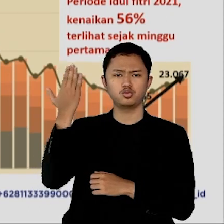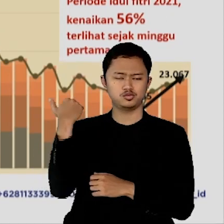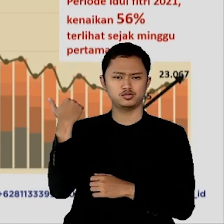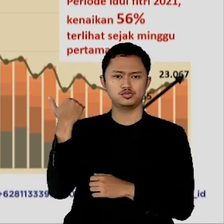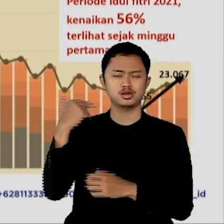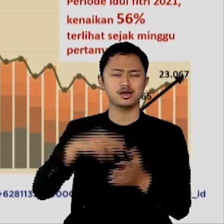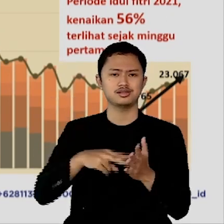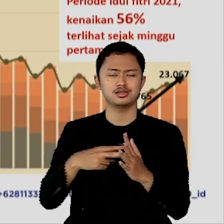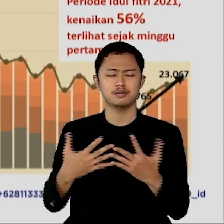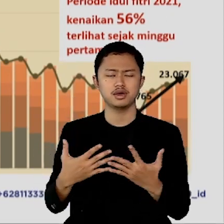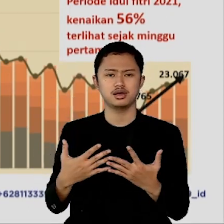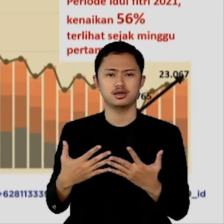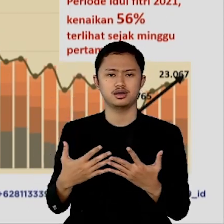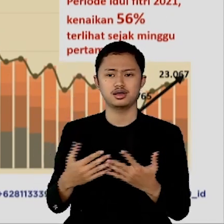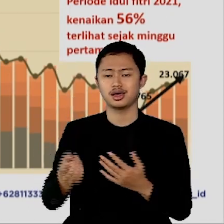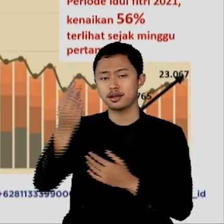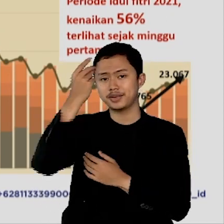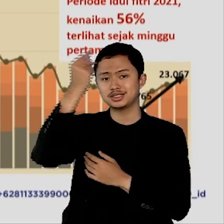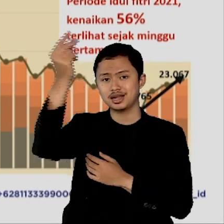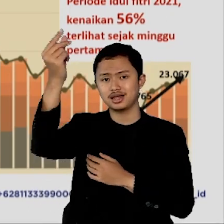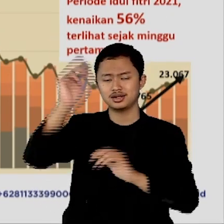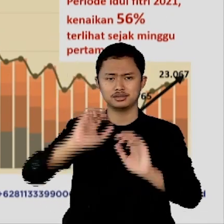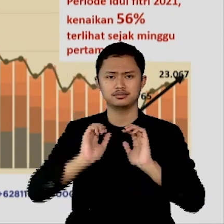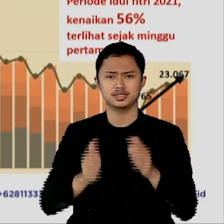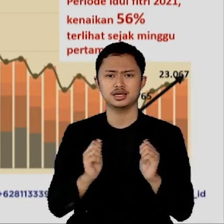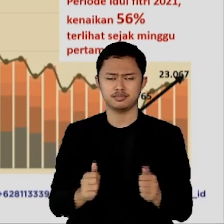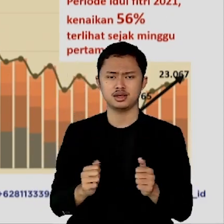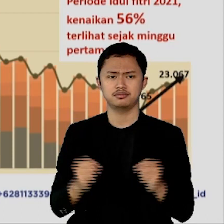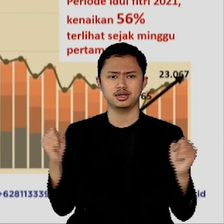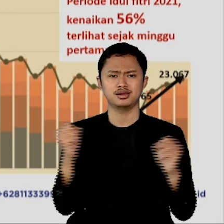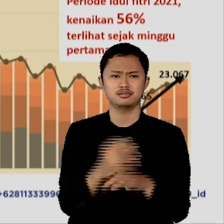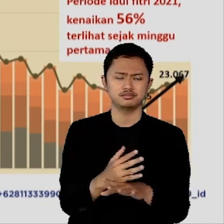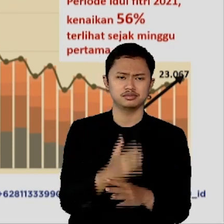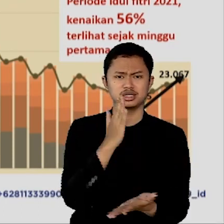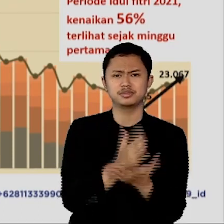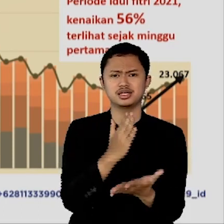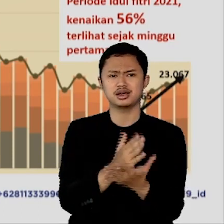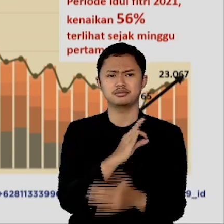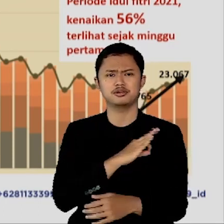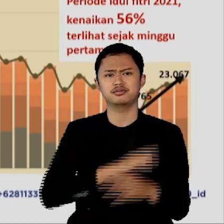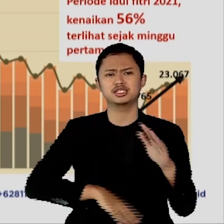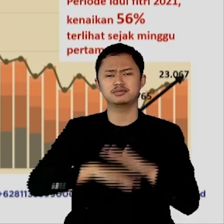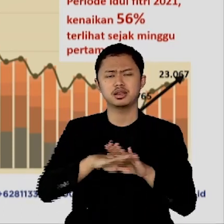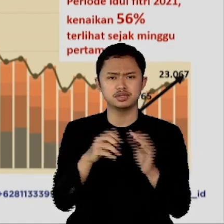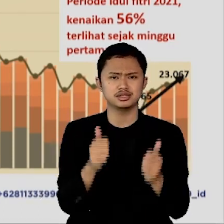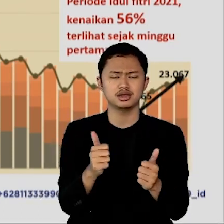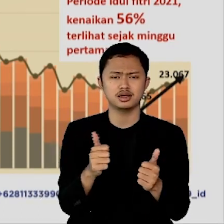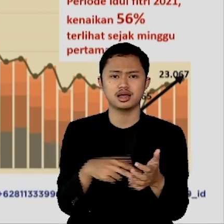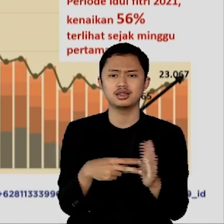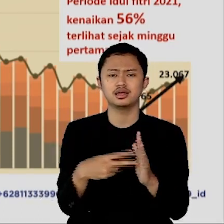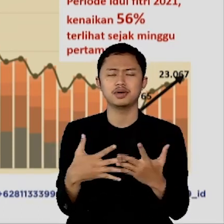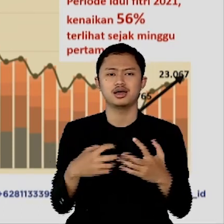sebelumnya tentunya semakin cepat perencanaan persiapan dan penerapan suatu kebijakan yang efektif dan tepat sasaran